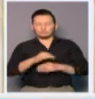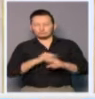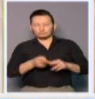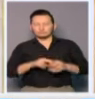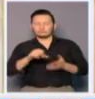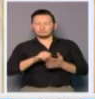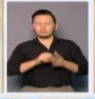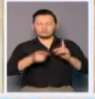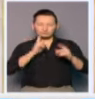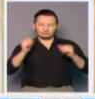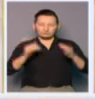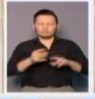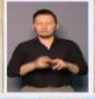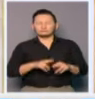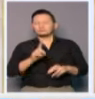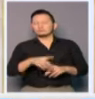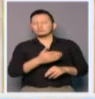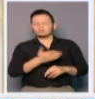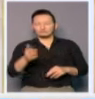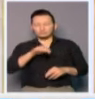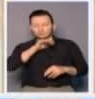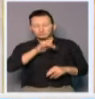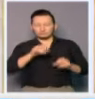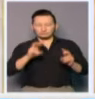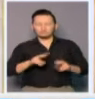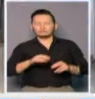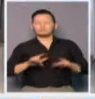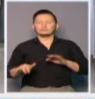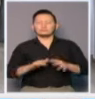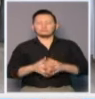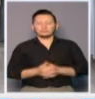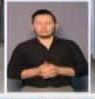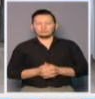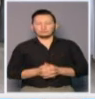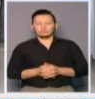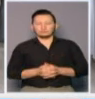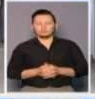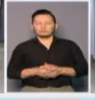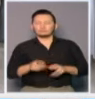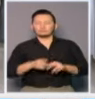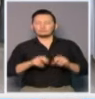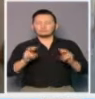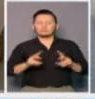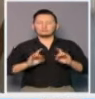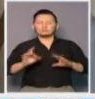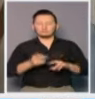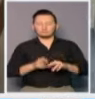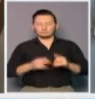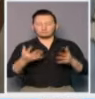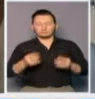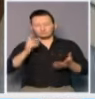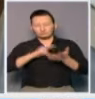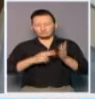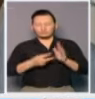этой отрасли, да и вы сами являетесь профессионалами своего дела. Специалисты говорят, что сейчас есть